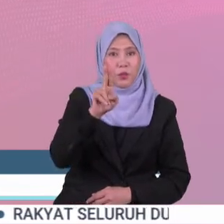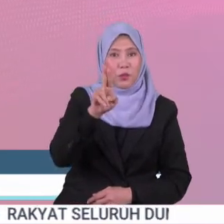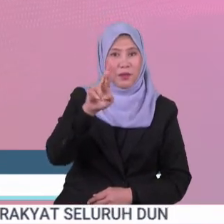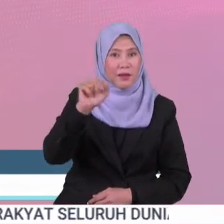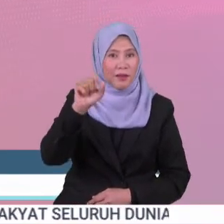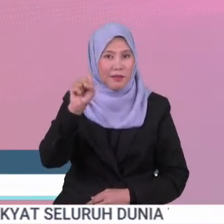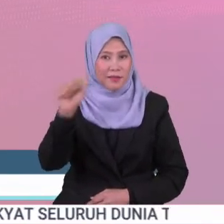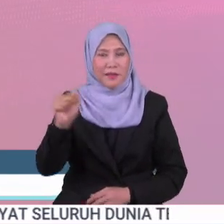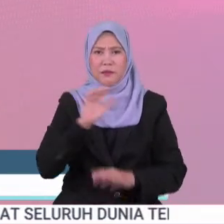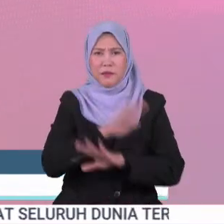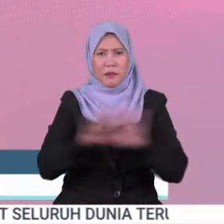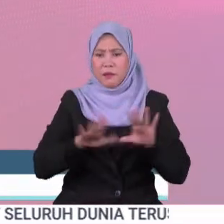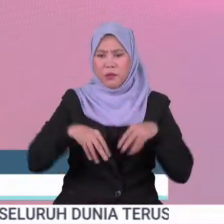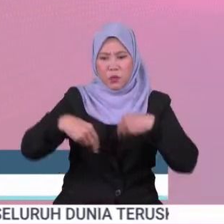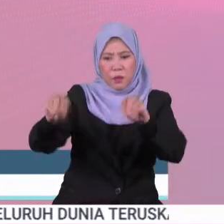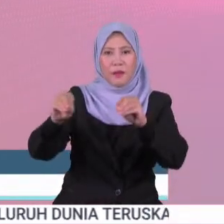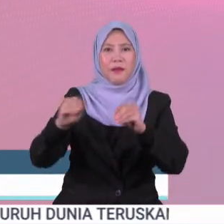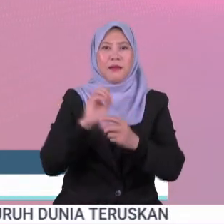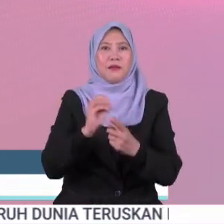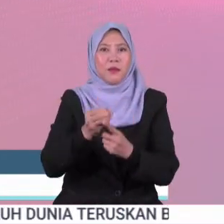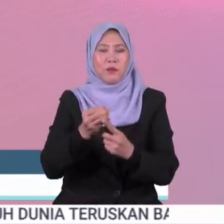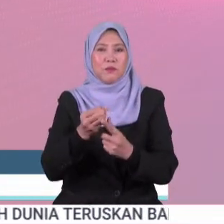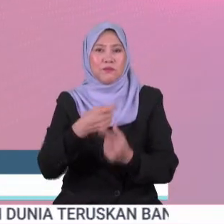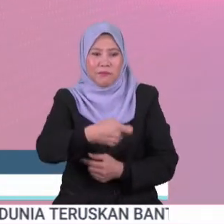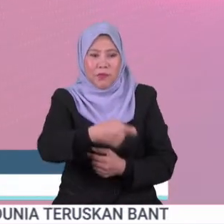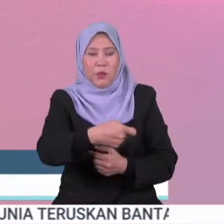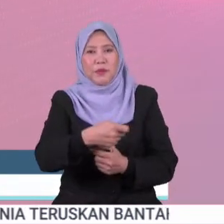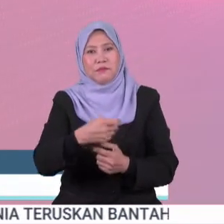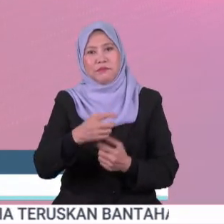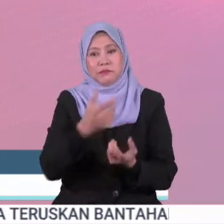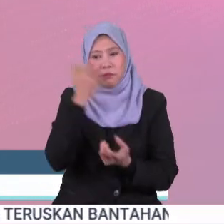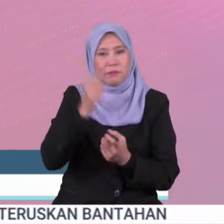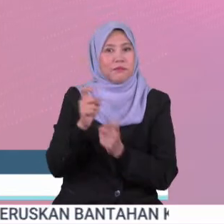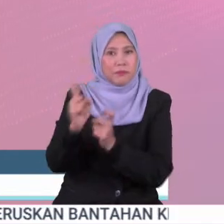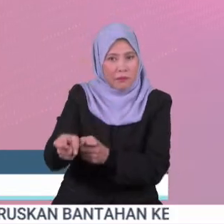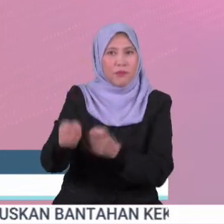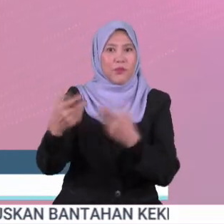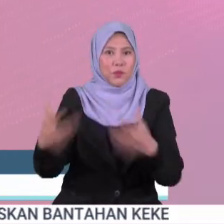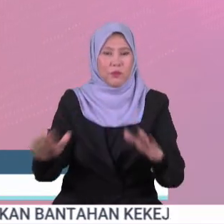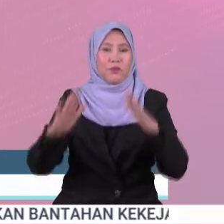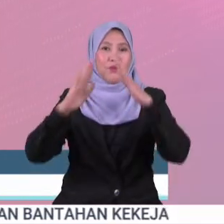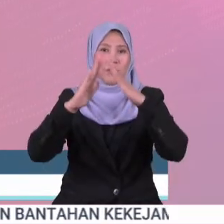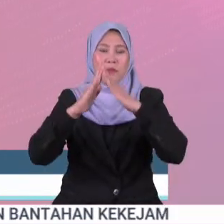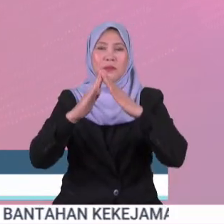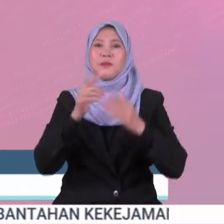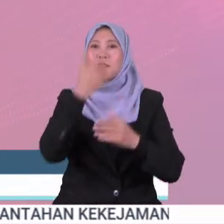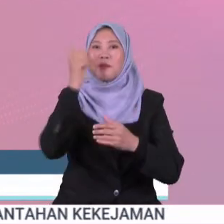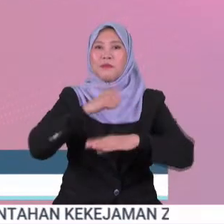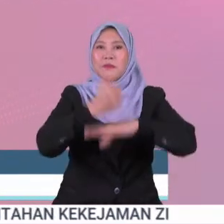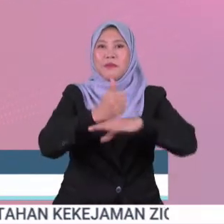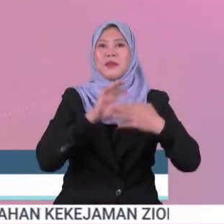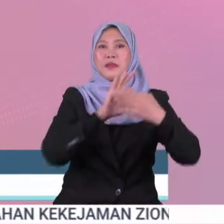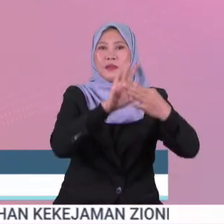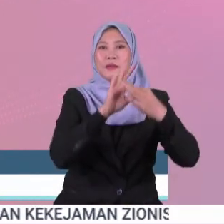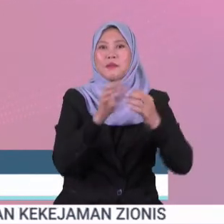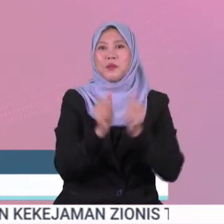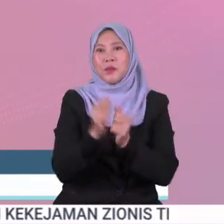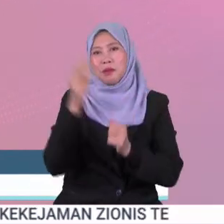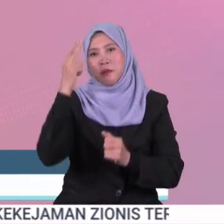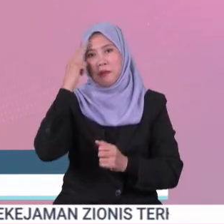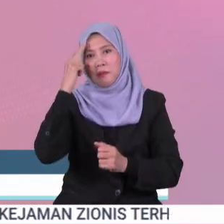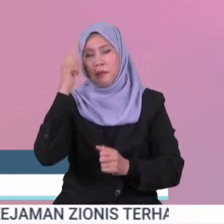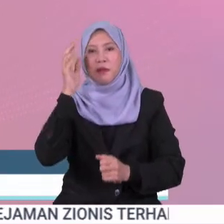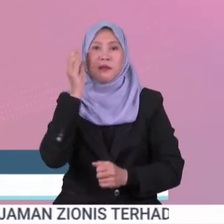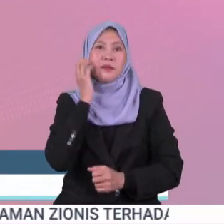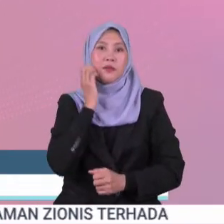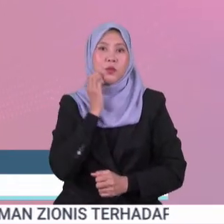menjual dan tidak menyewakan rumah yang telah dikurniakan kepada mereka. Seri Paduka Bertitah Rurasa yang dibina dengan kerjasama Kerajaan Emiriah Arab Bersatu